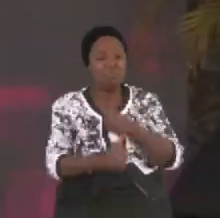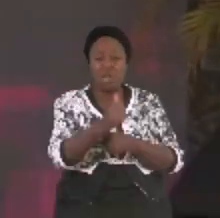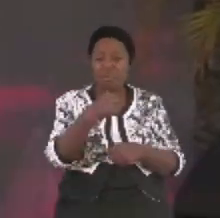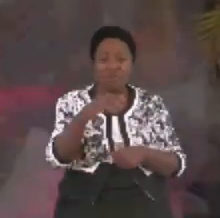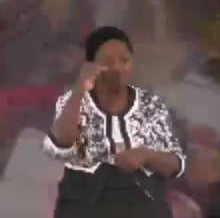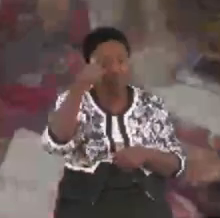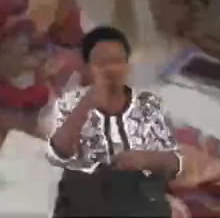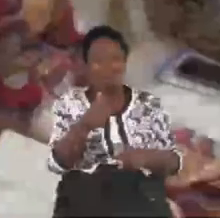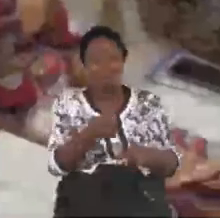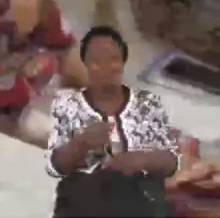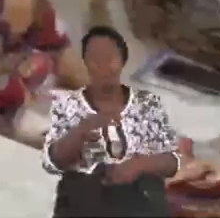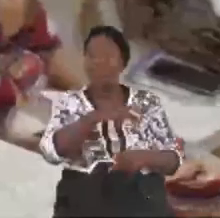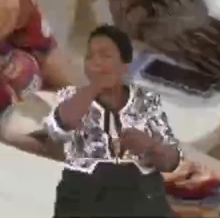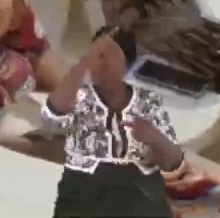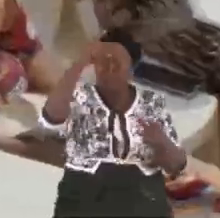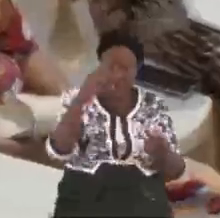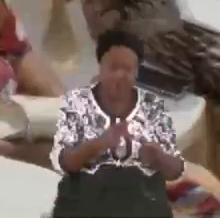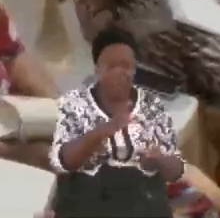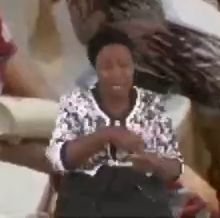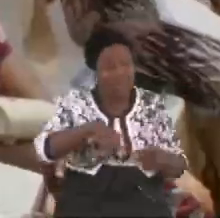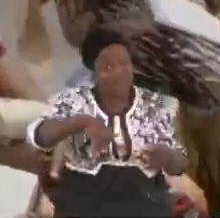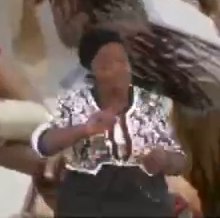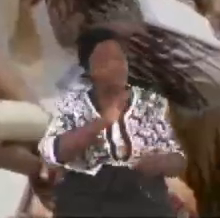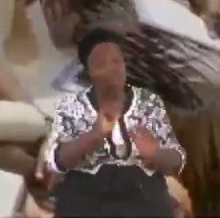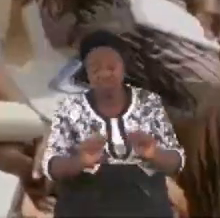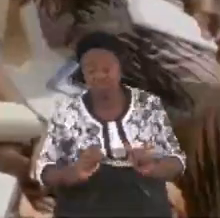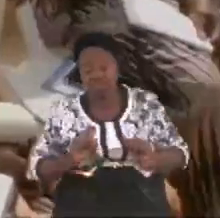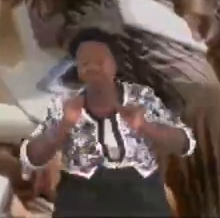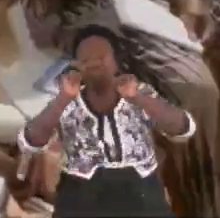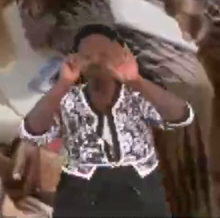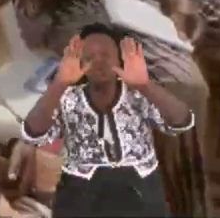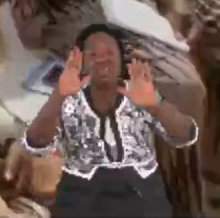substitution satisfaisante. Mais il s'est soumis